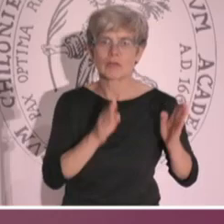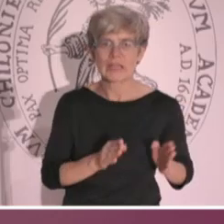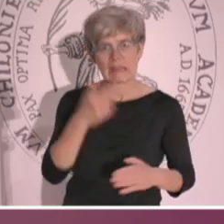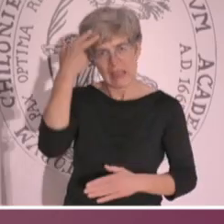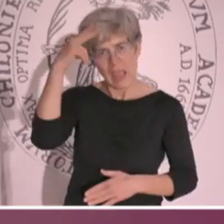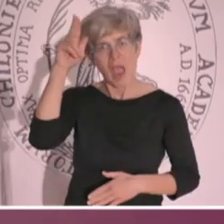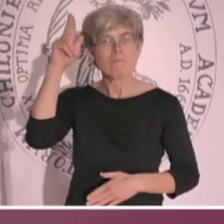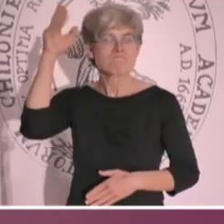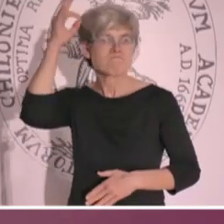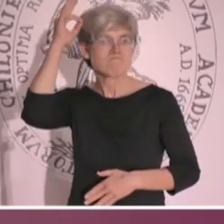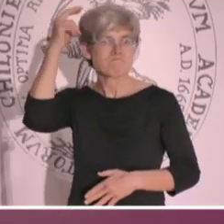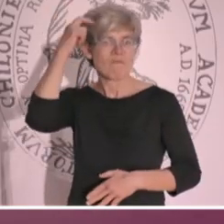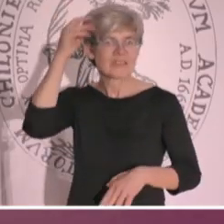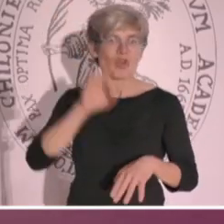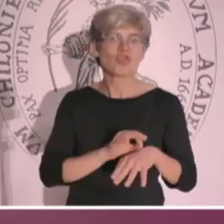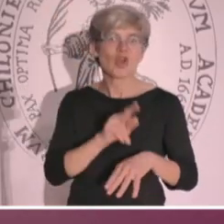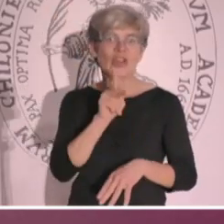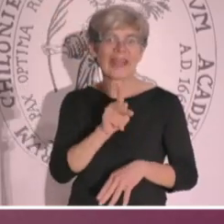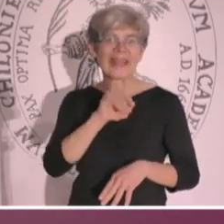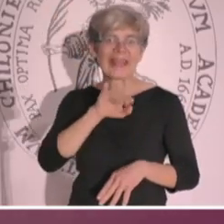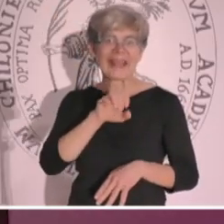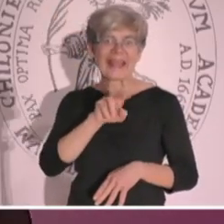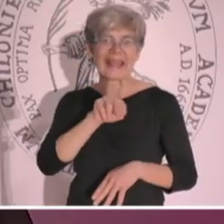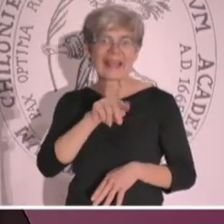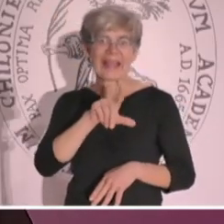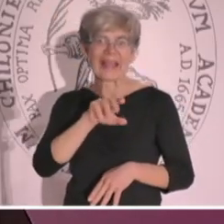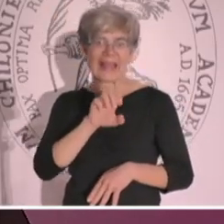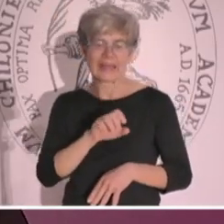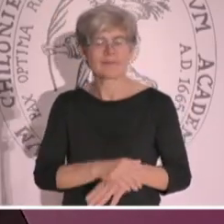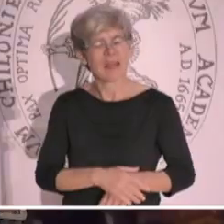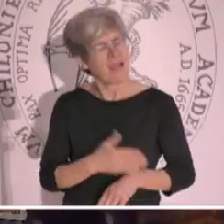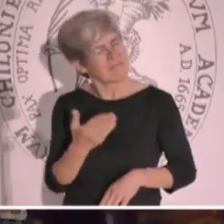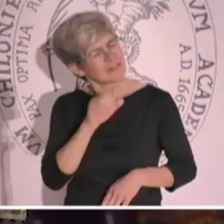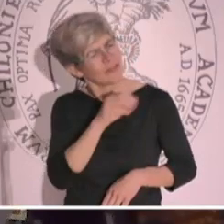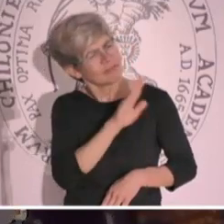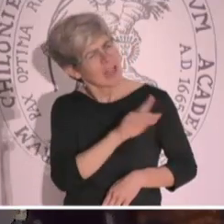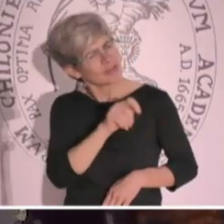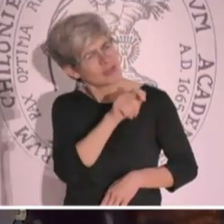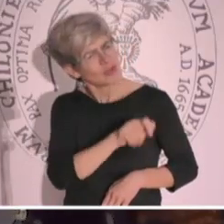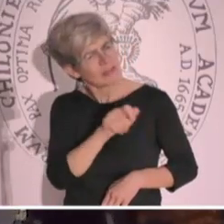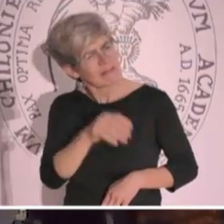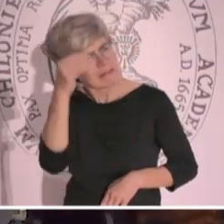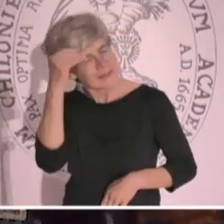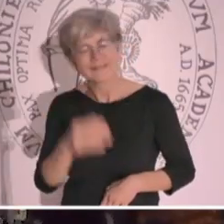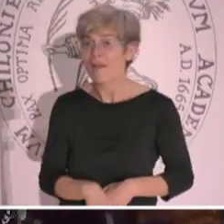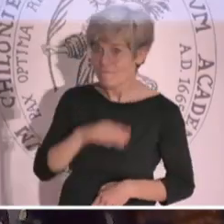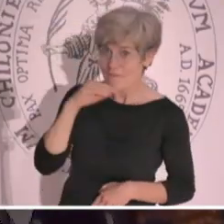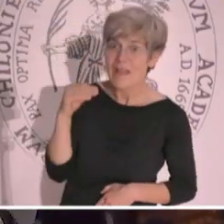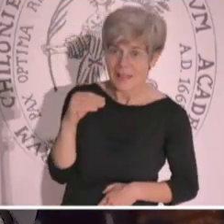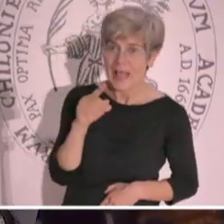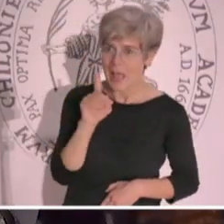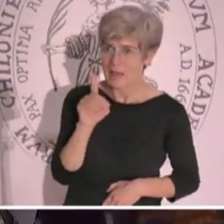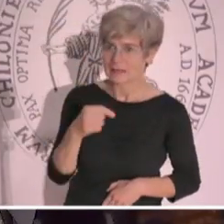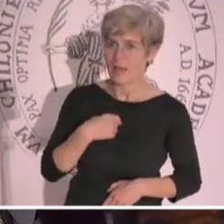das Besondere an Ihrer Fakultät? Was können die Studierenden bei Ihnen lernen? Sehr viel. Aber bevor ich auf Ihre Frage komme, möchte ich zunächst auch